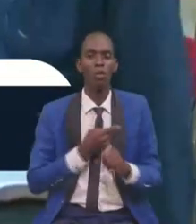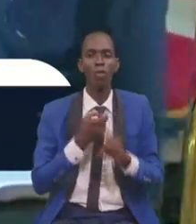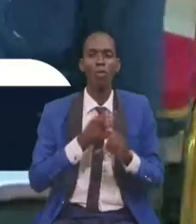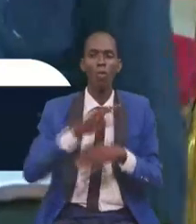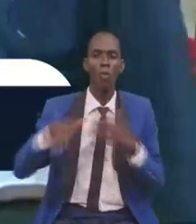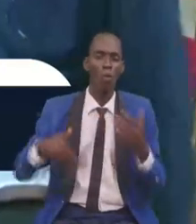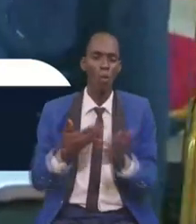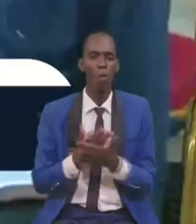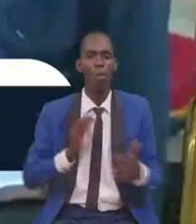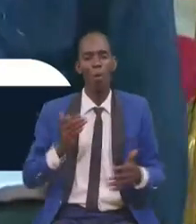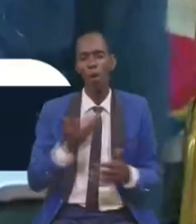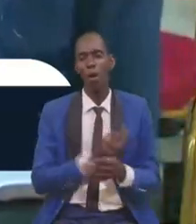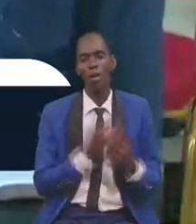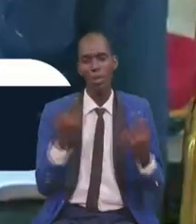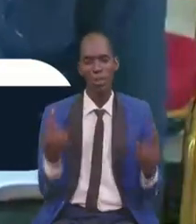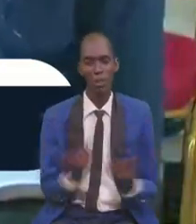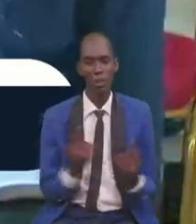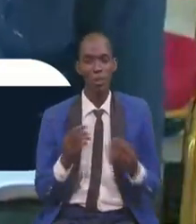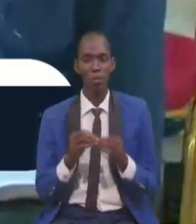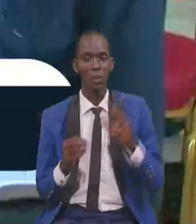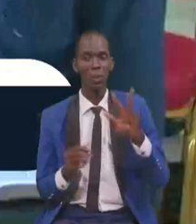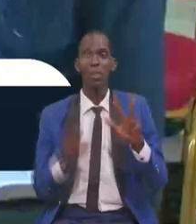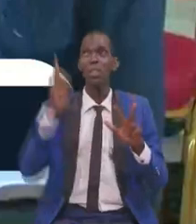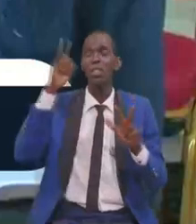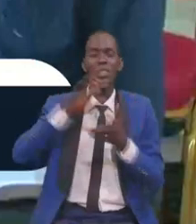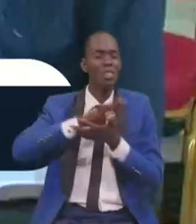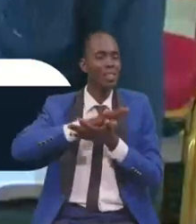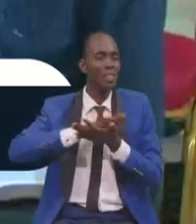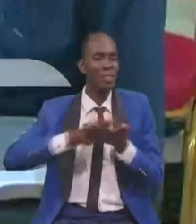péchés. 3. Il purifie